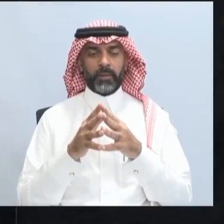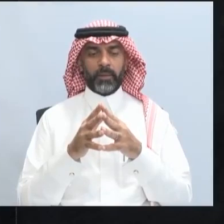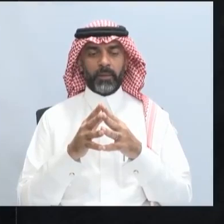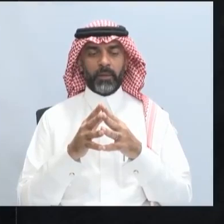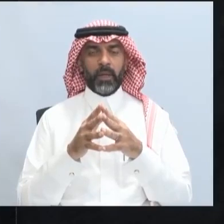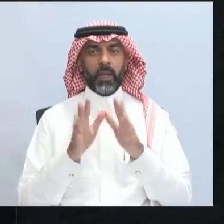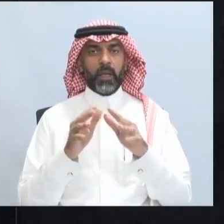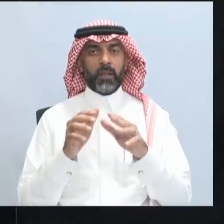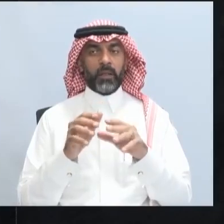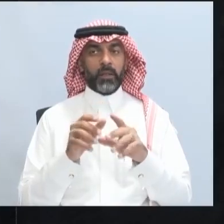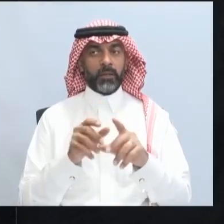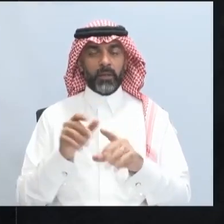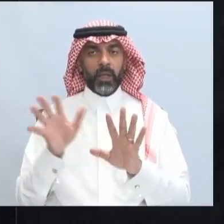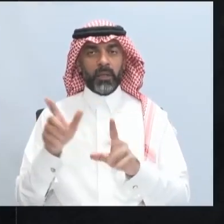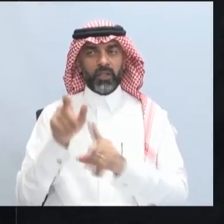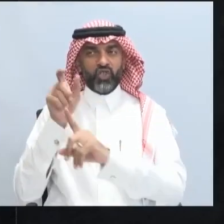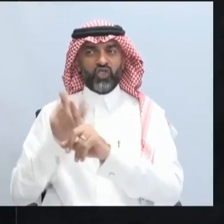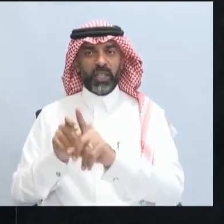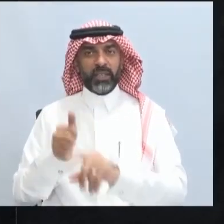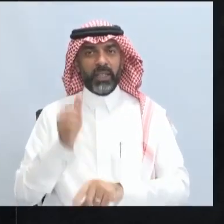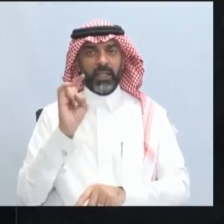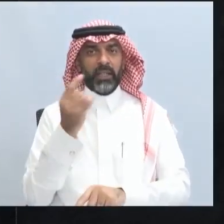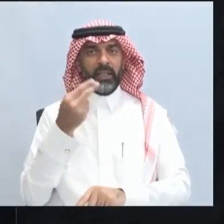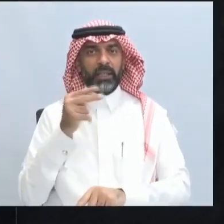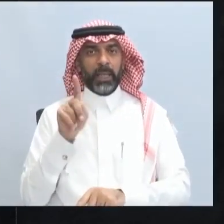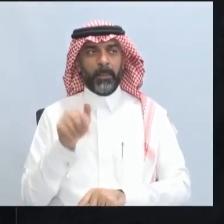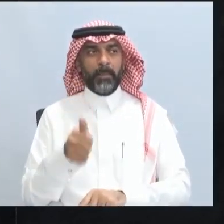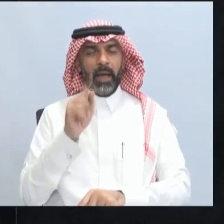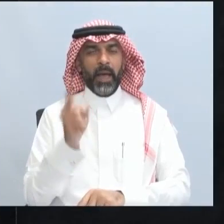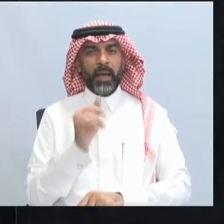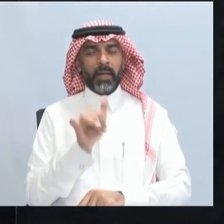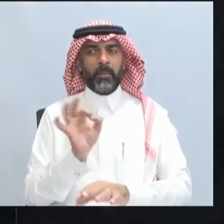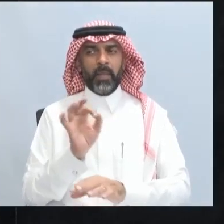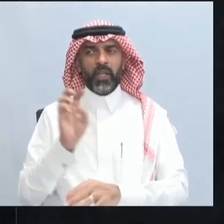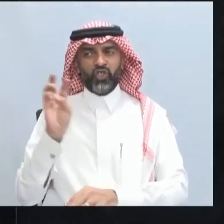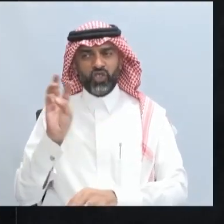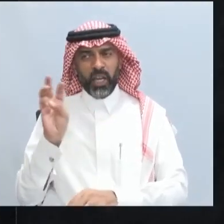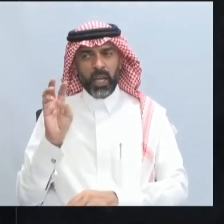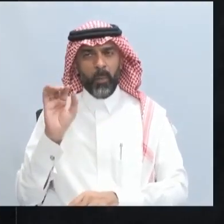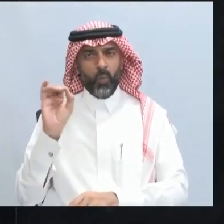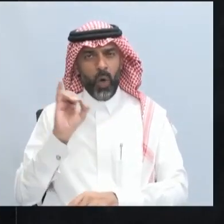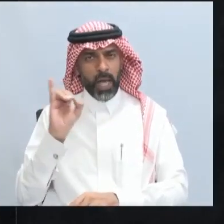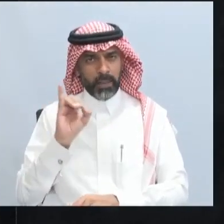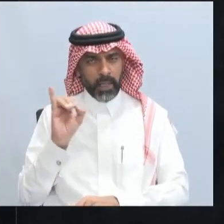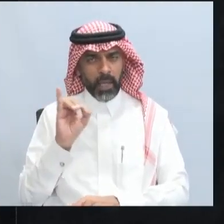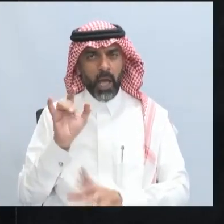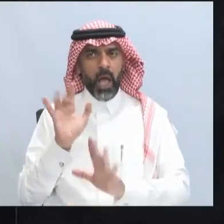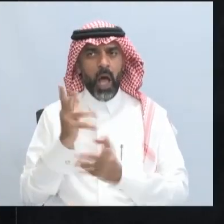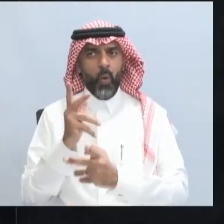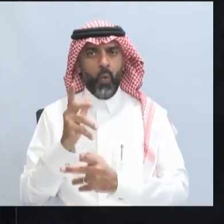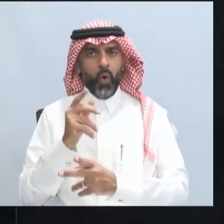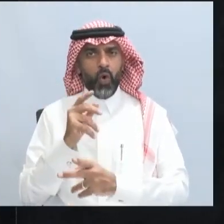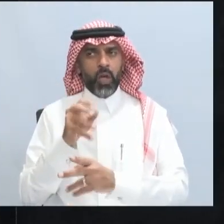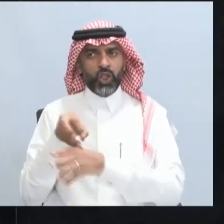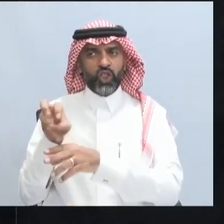الاعتباري الشخص الاعتباري مثل الشركات او الجهات الحكوميه او المؤسسات الاهليه او غير